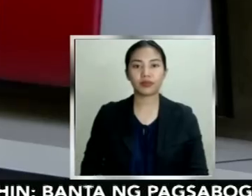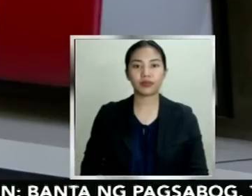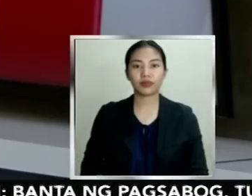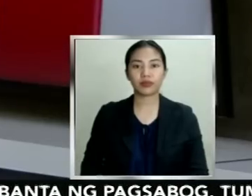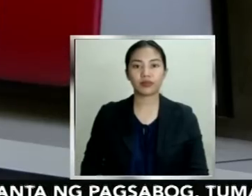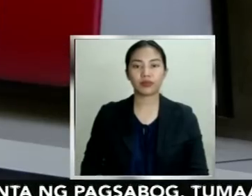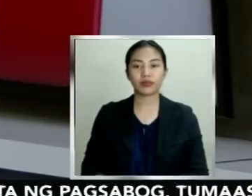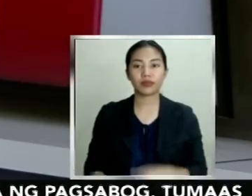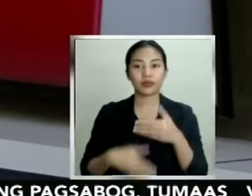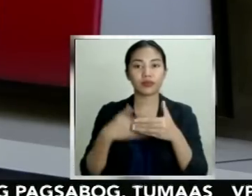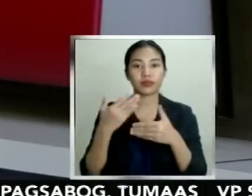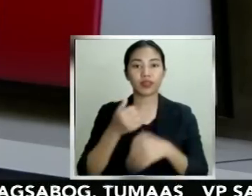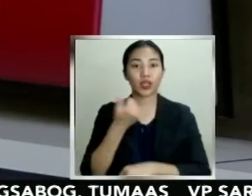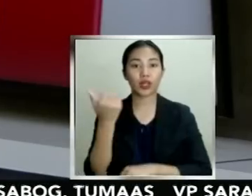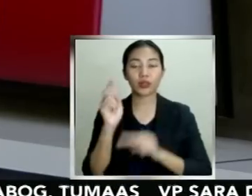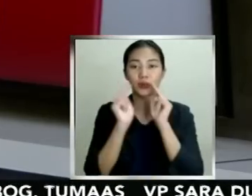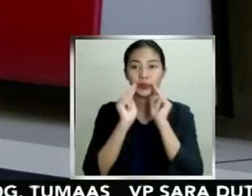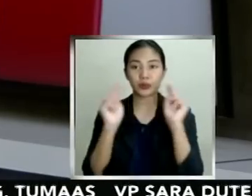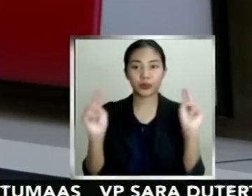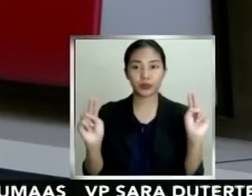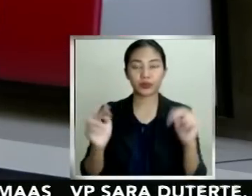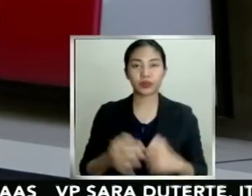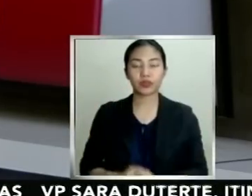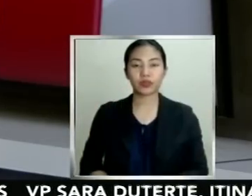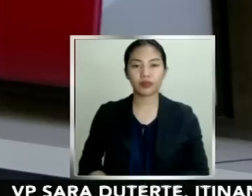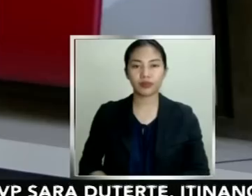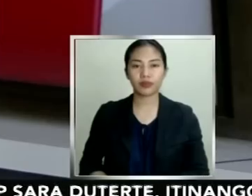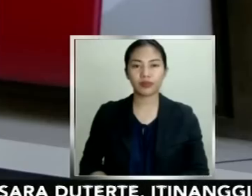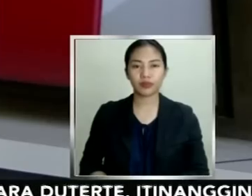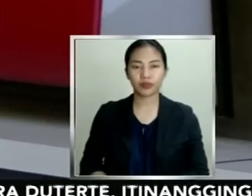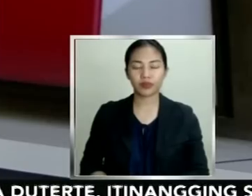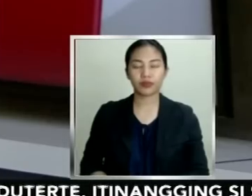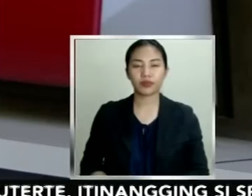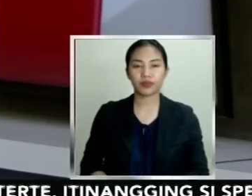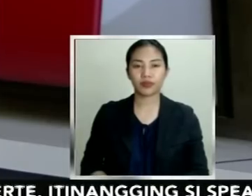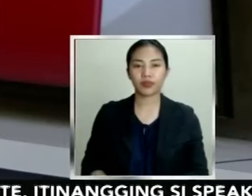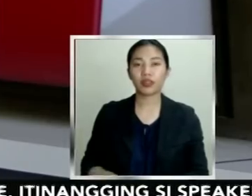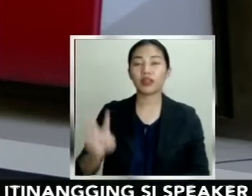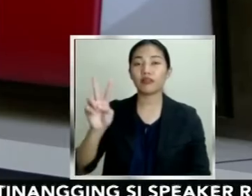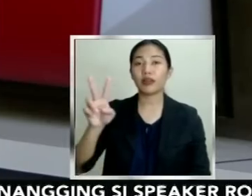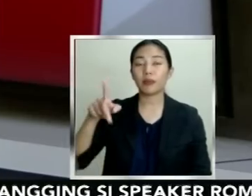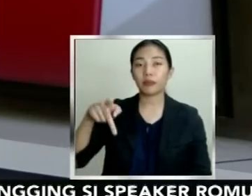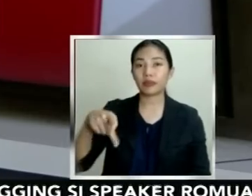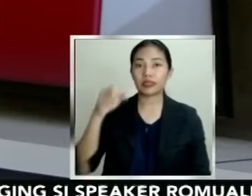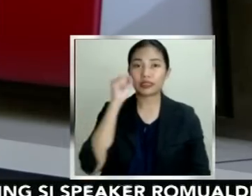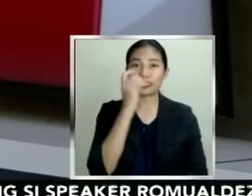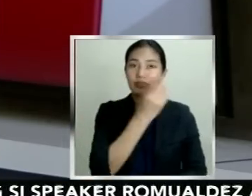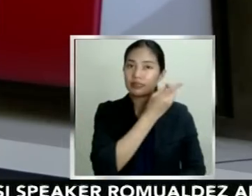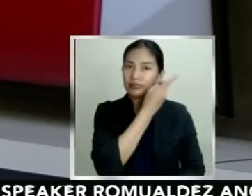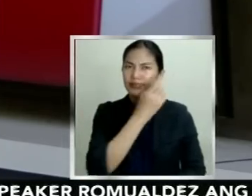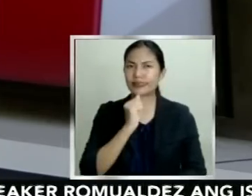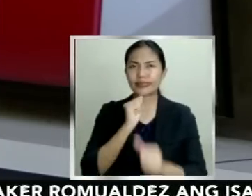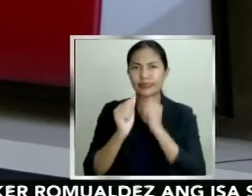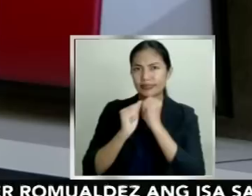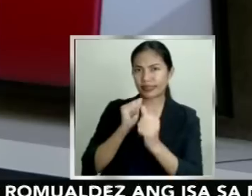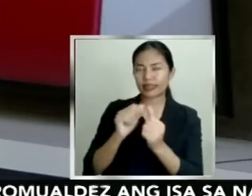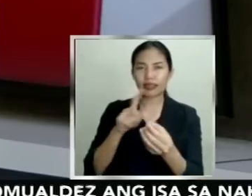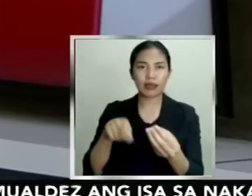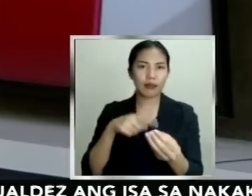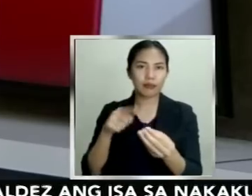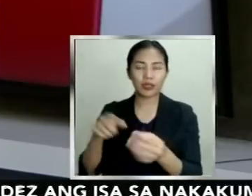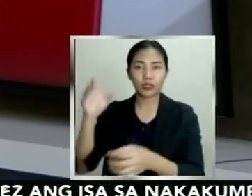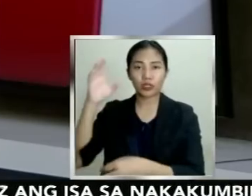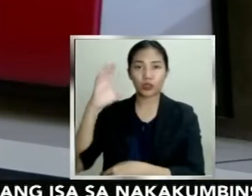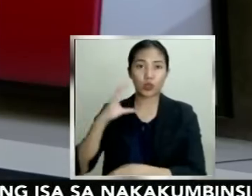Sa ibang balita, inalmahan ni Vice President Sara Duterte ang pahayag ng isang kongresista na ang House Speaker ang nakakumbinsi